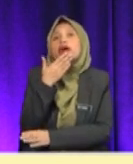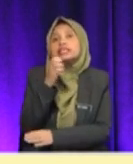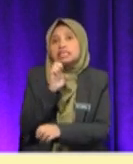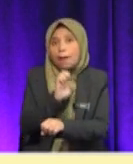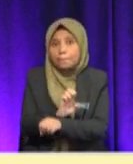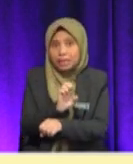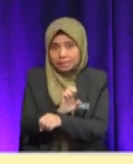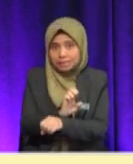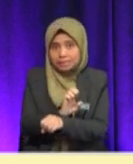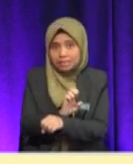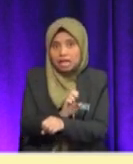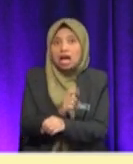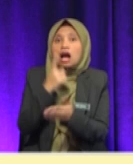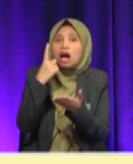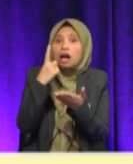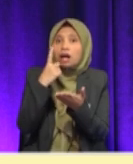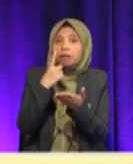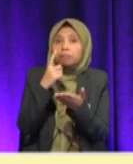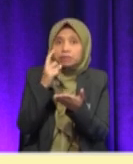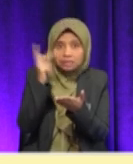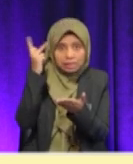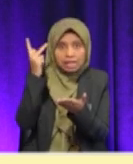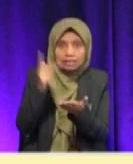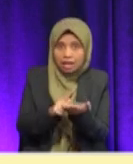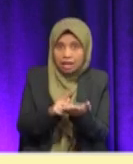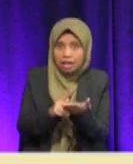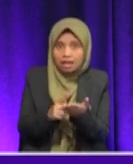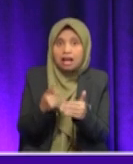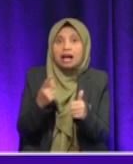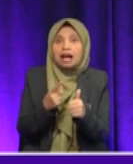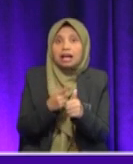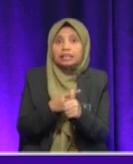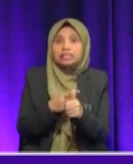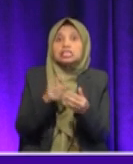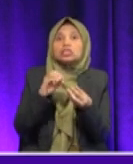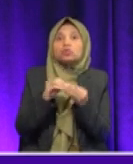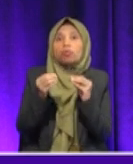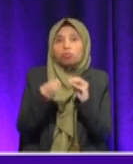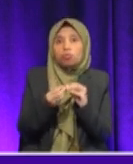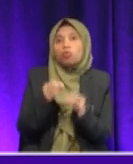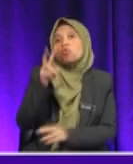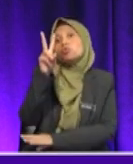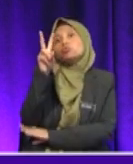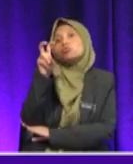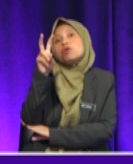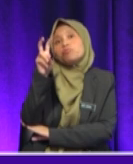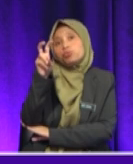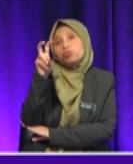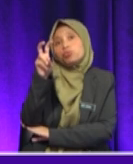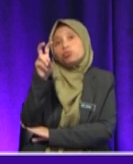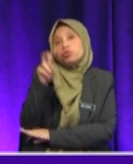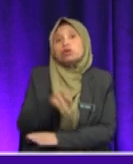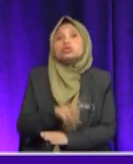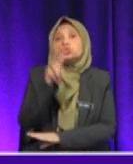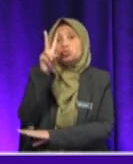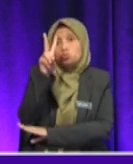Apa yang perlu kita tahu dan kita kenal adalah ada tulisan ataupun Lombok 22 dengan